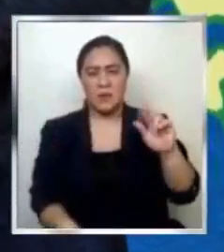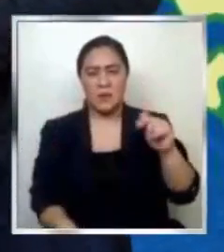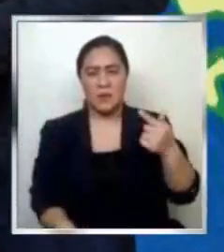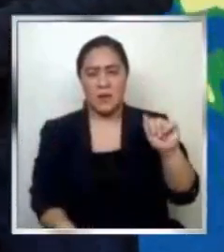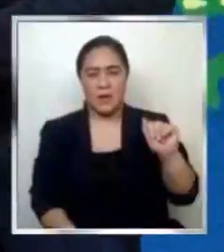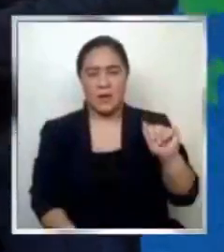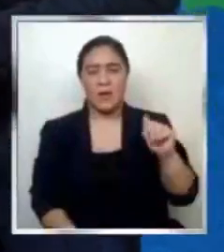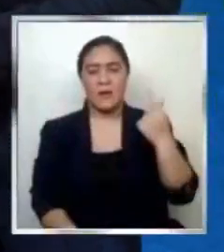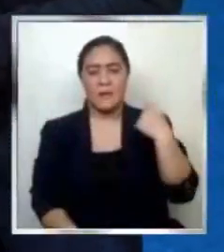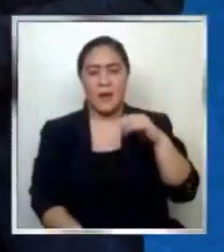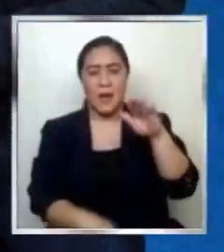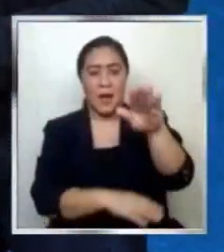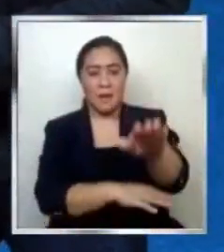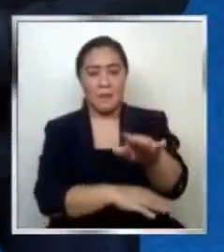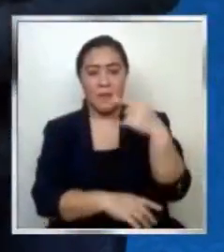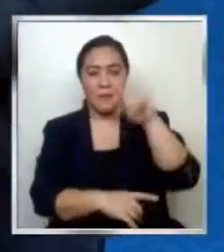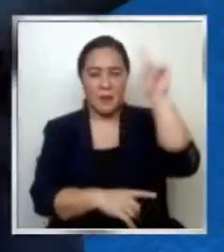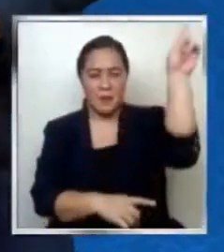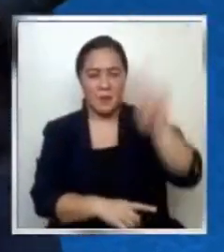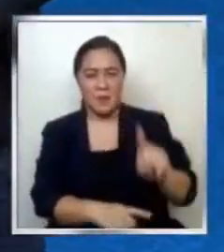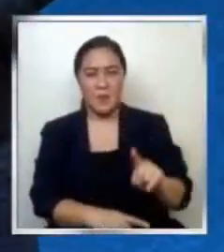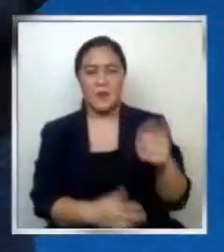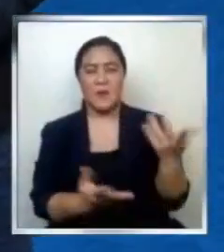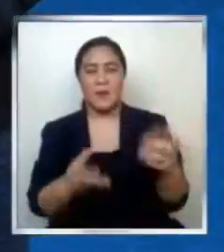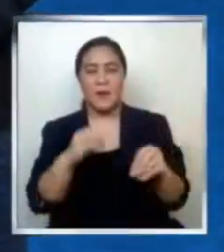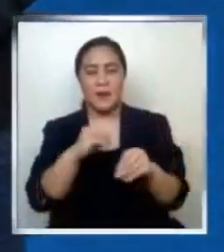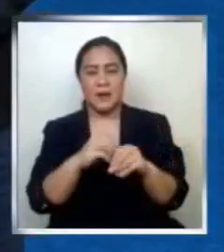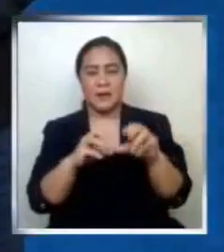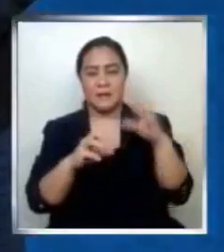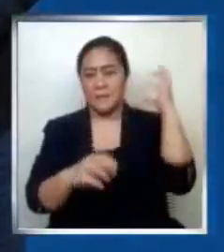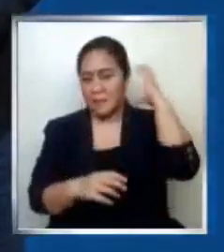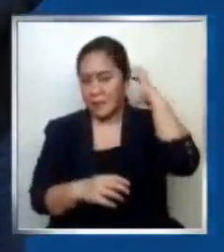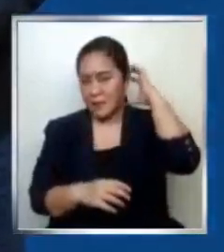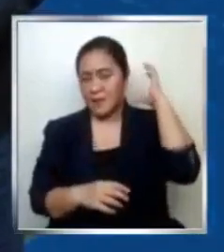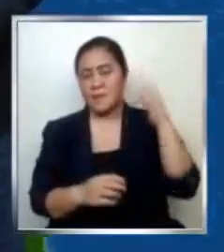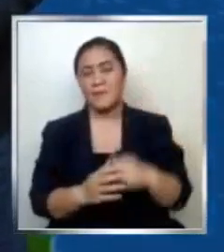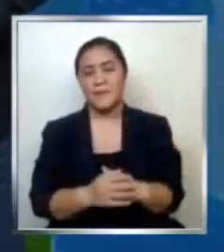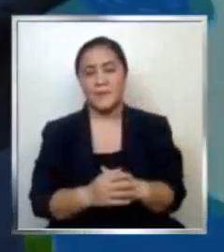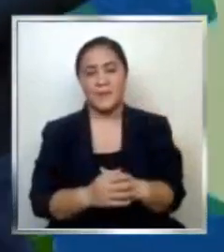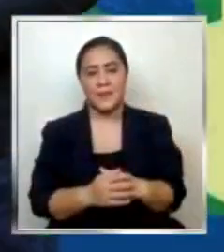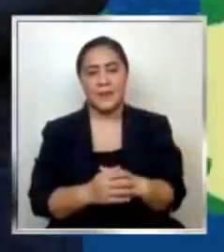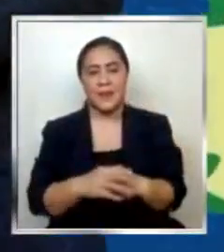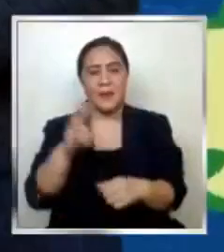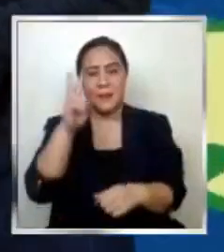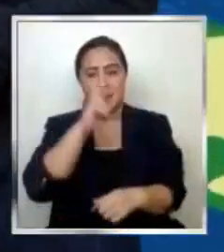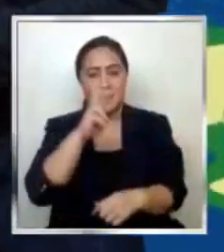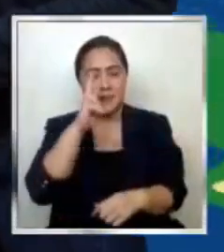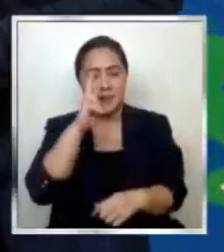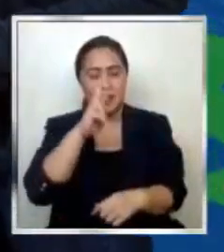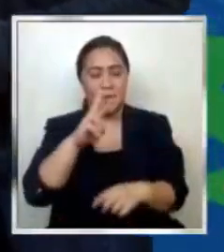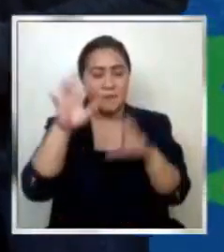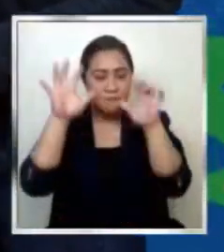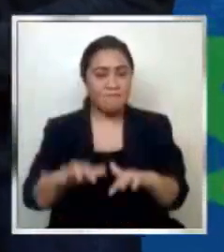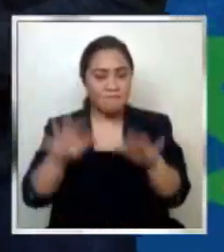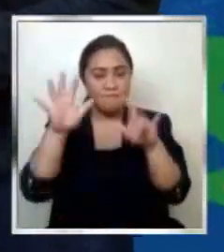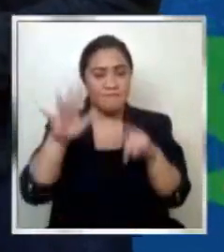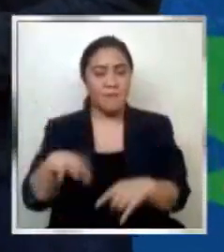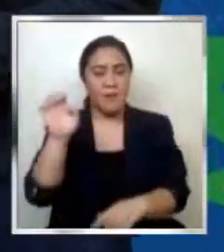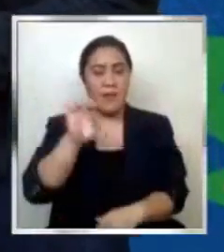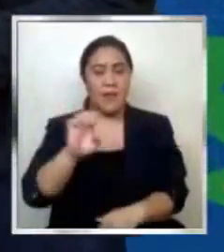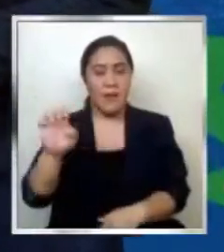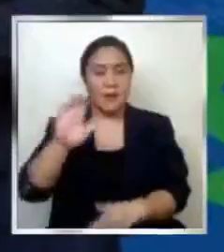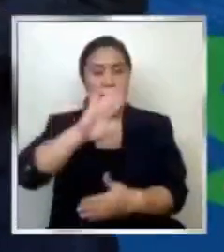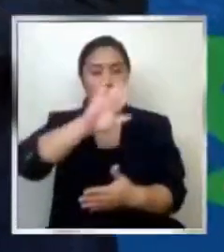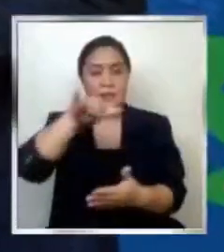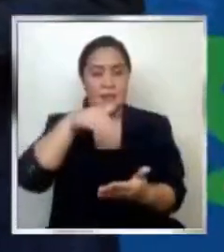yung mga thunderstorms sa malaking bahagi ng Mindanao. Uulanin din ang Visayas, lalo na ang eastern at central section nito. Umaga